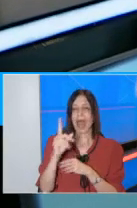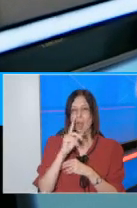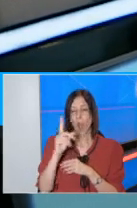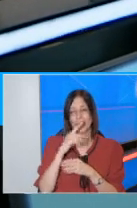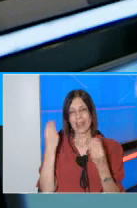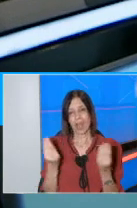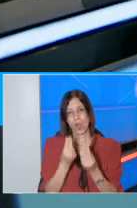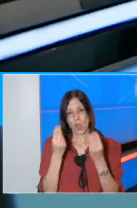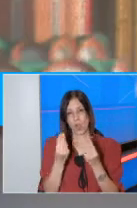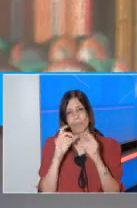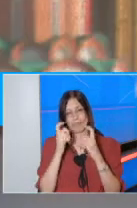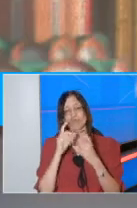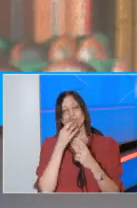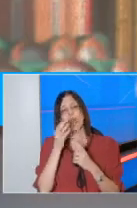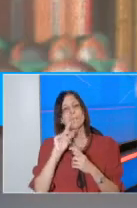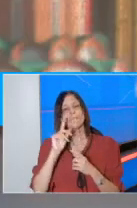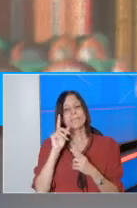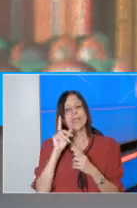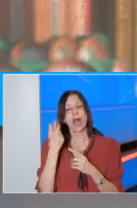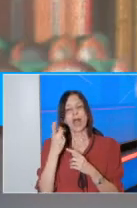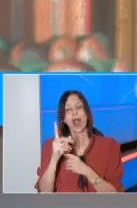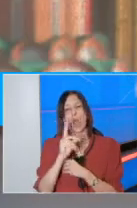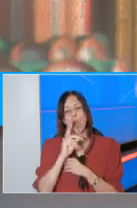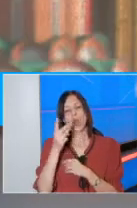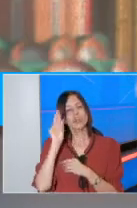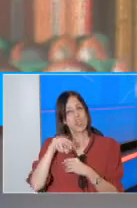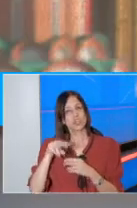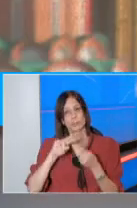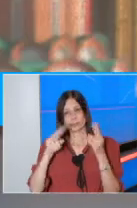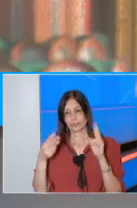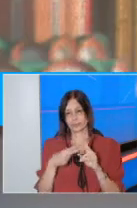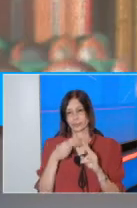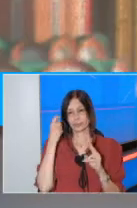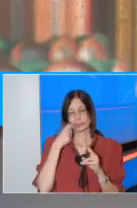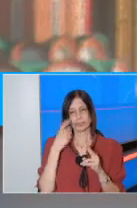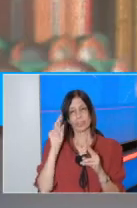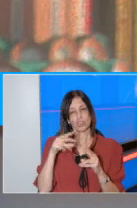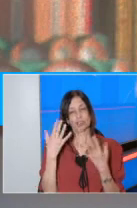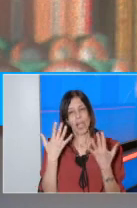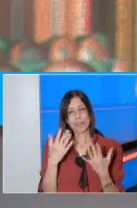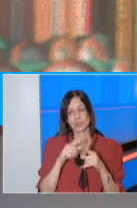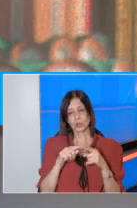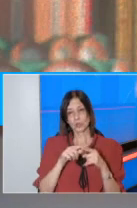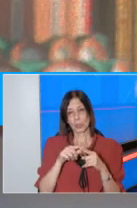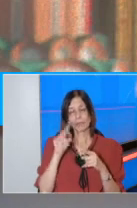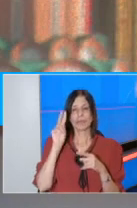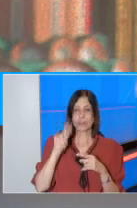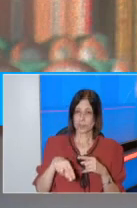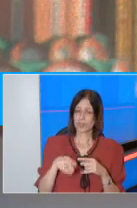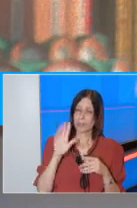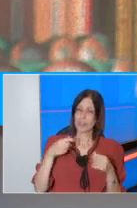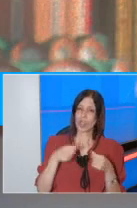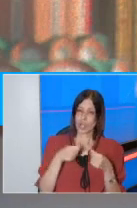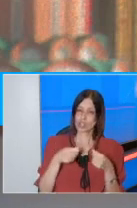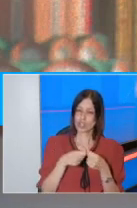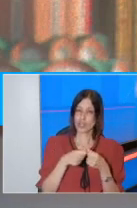האכיפה. אז זהו, מי הלקוחות? זאת אומרת, יש בעולם הפשע יש כמה סוגים, ובדרך כלל יש גם קשר